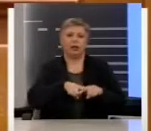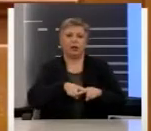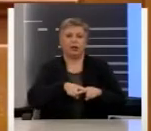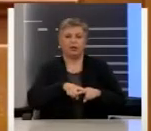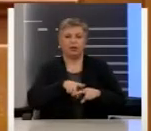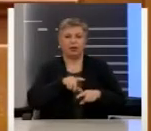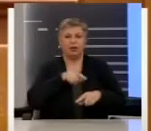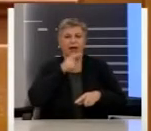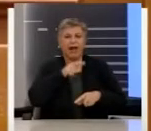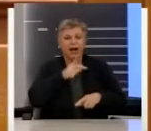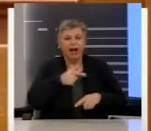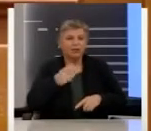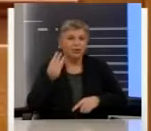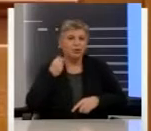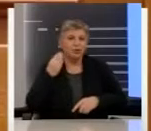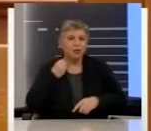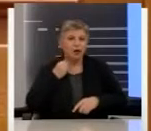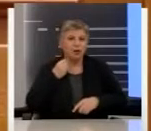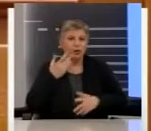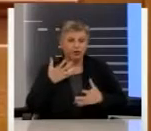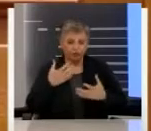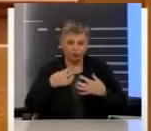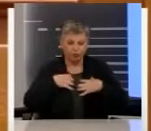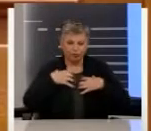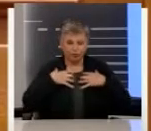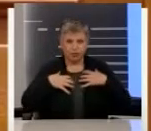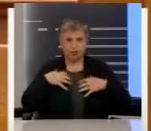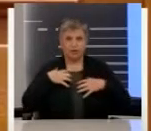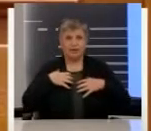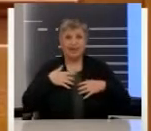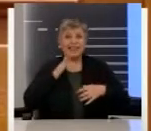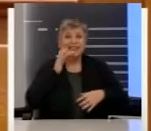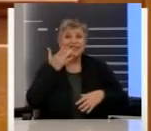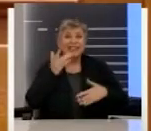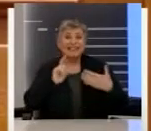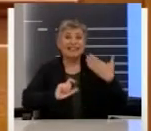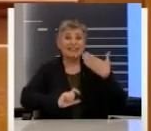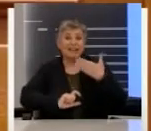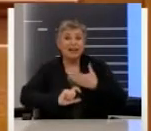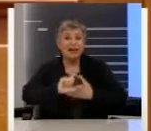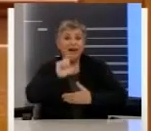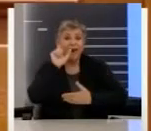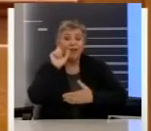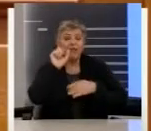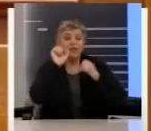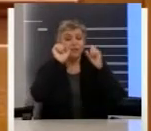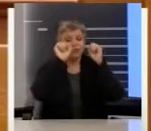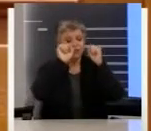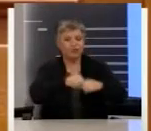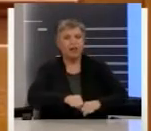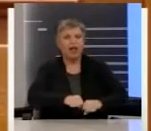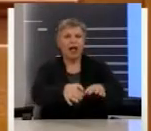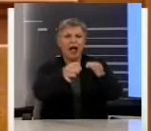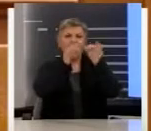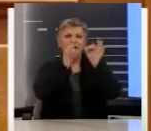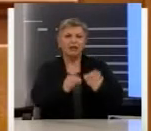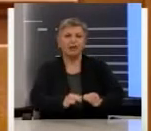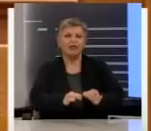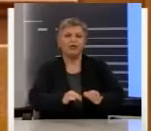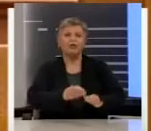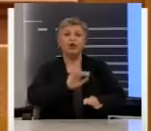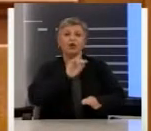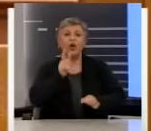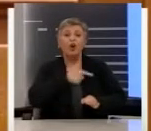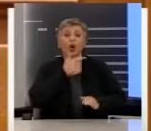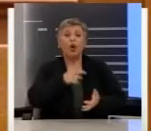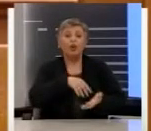αναστατώνει αυτό. Η Χρυσή Αυγή ταυτίζεται και συμφωνεί απολύτως με την ιεραρχία